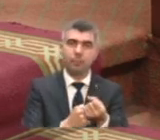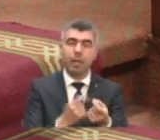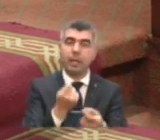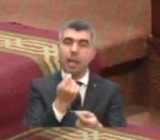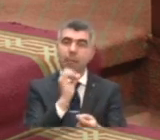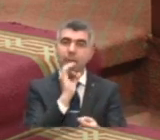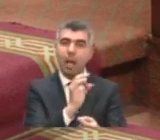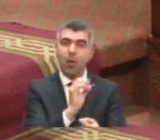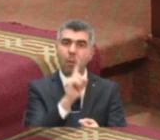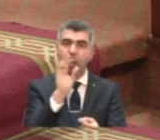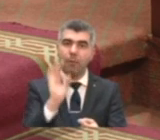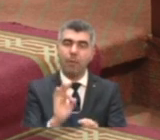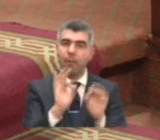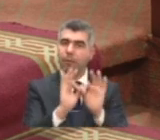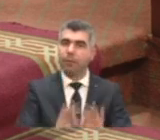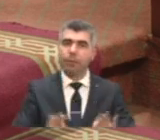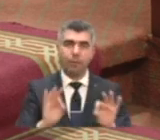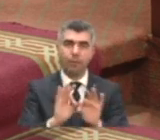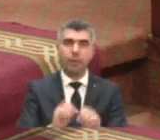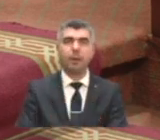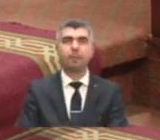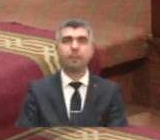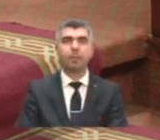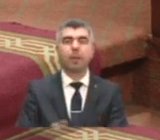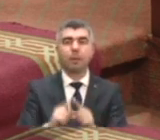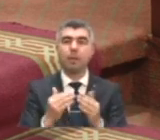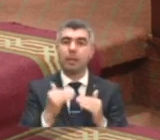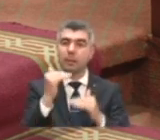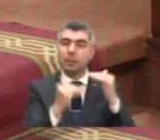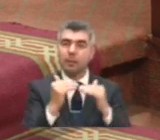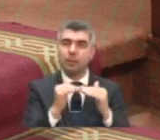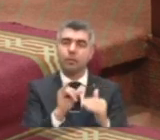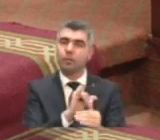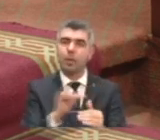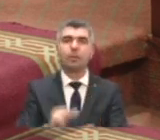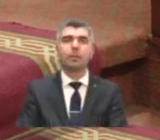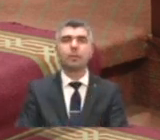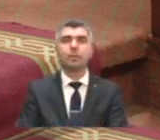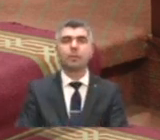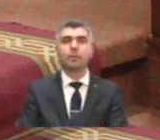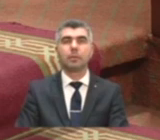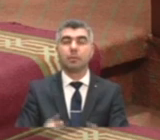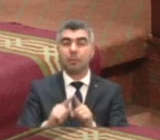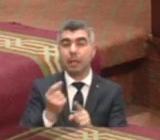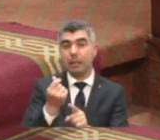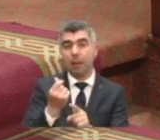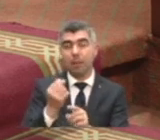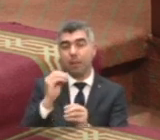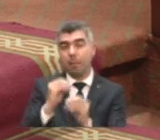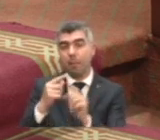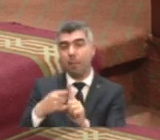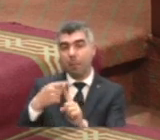المرجعي ونقل داخلي، دوك المقارنة غير ممكنة. أما زيادات